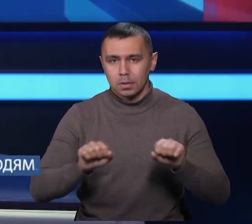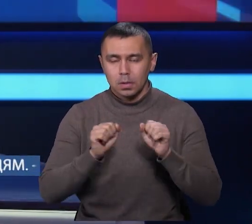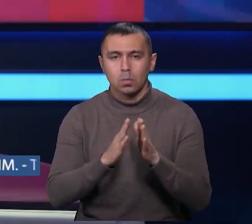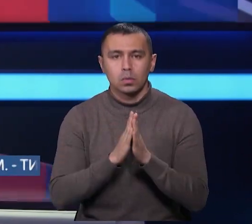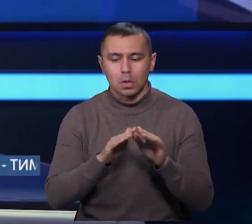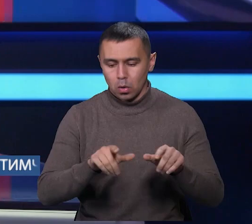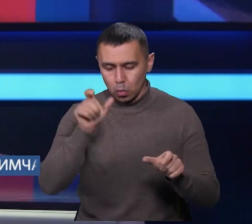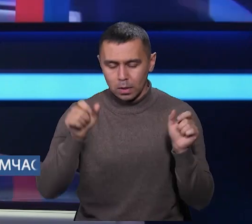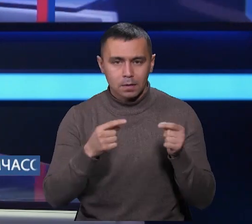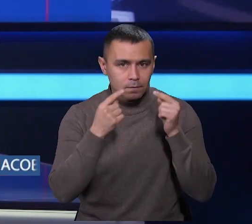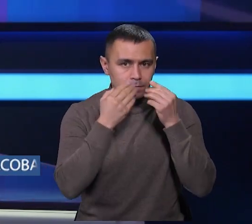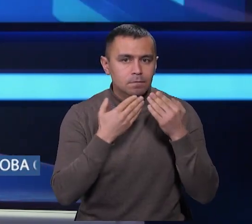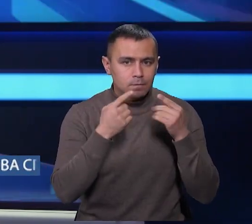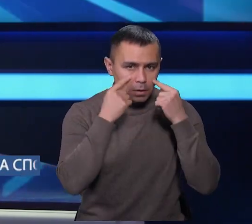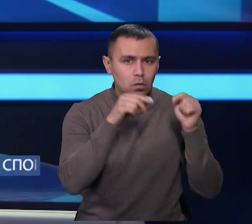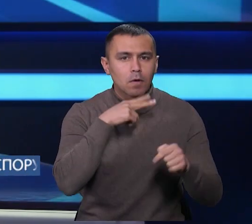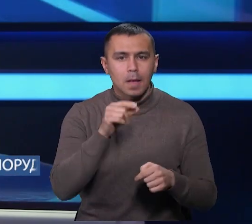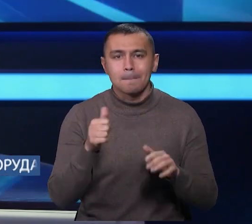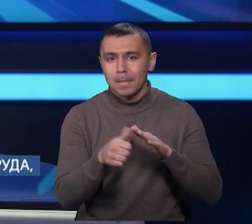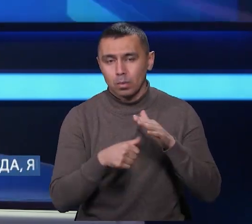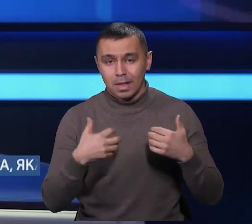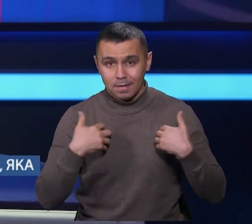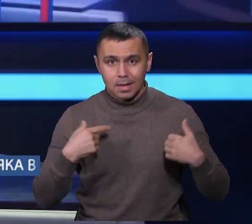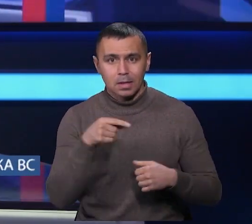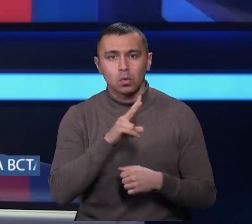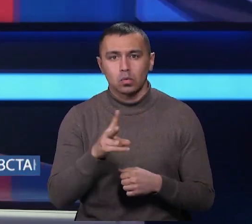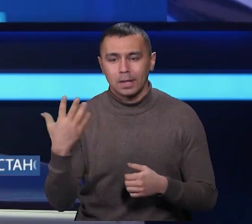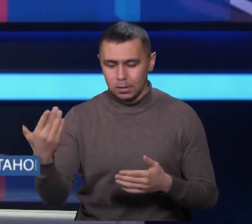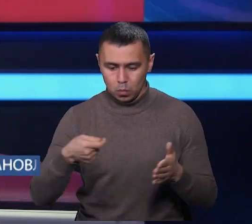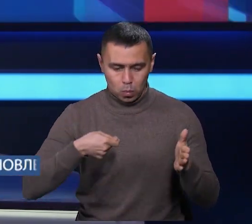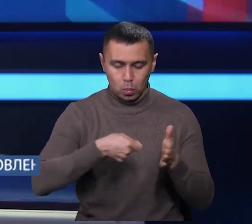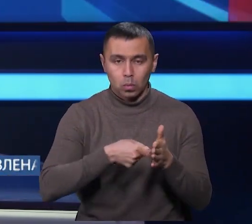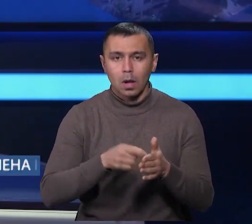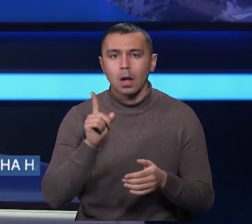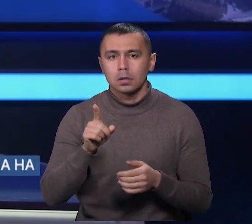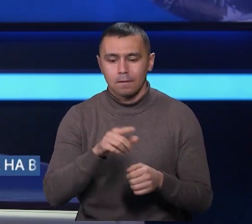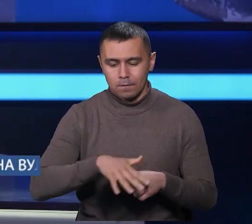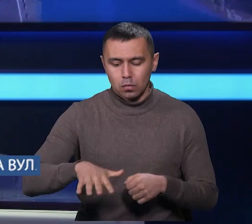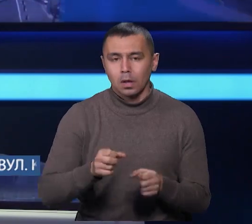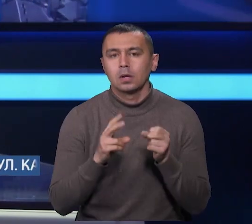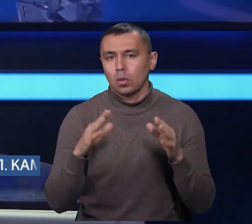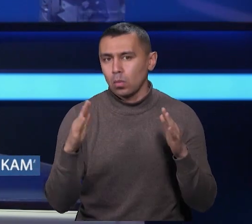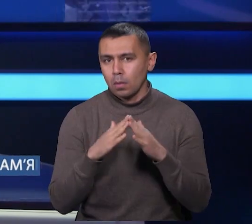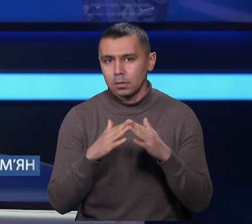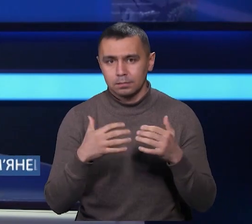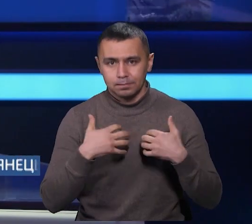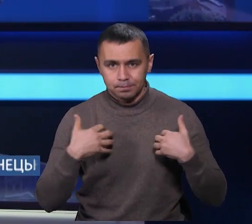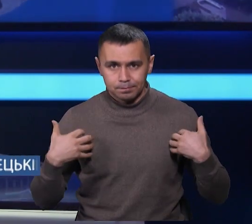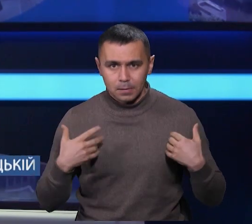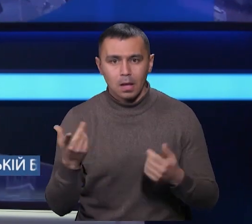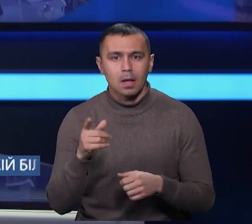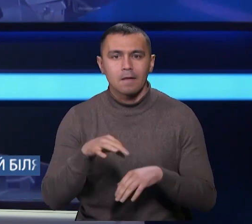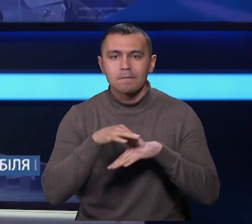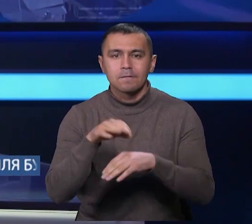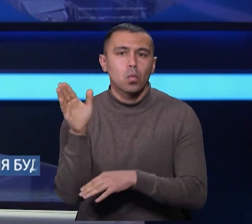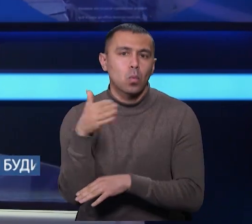просять містян звертати увагу на безпритульних тварин та тих, хто їх годує, адже у зоні ризику і домашні улюбленці, яких